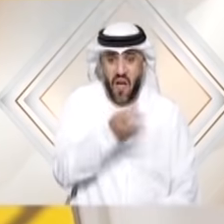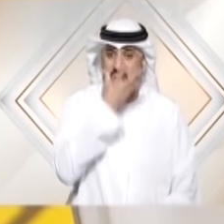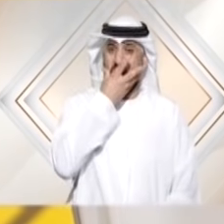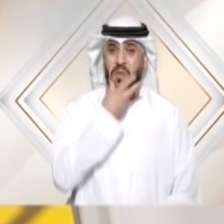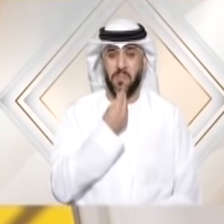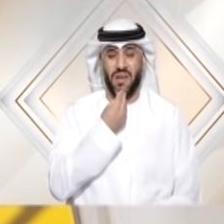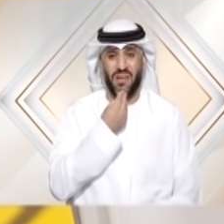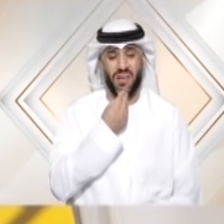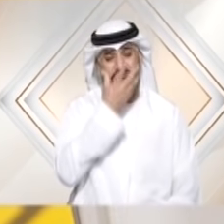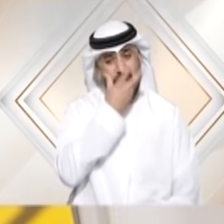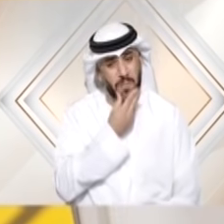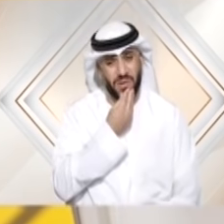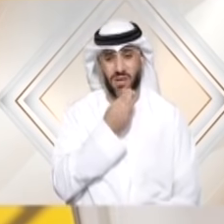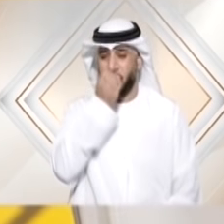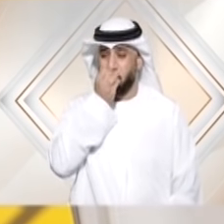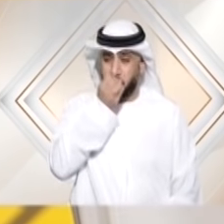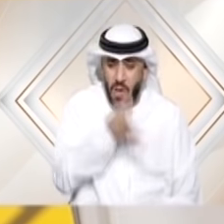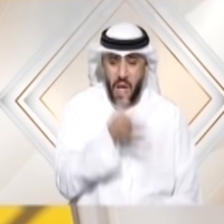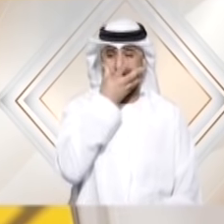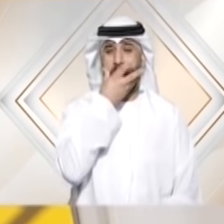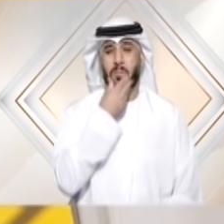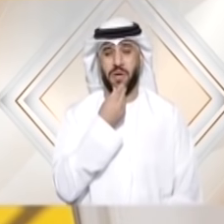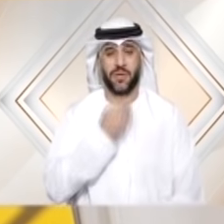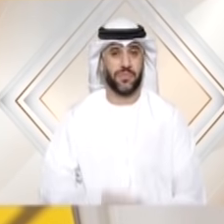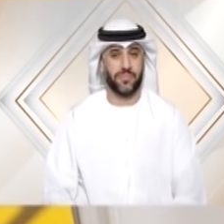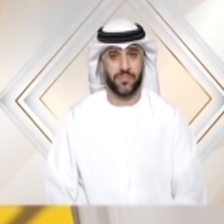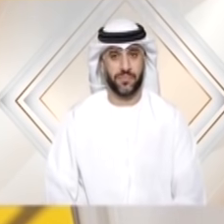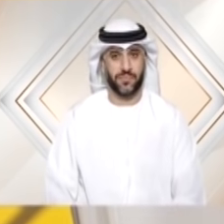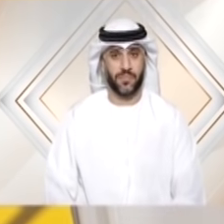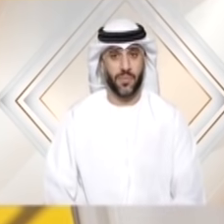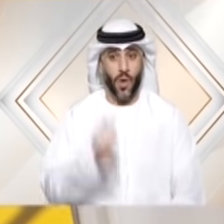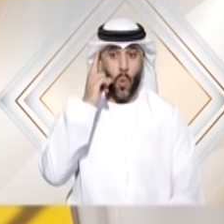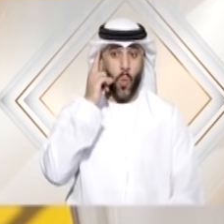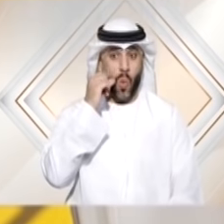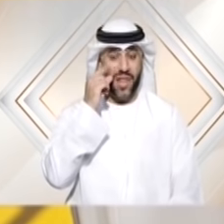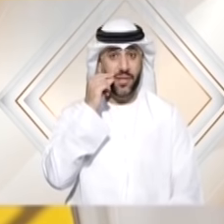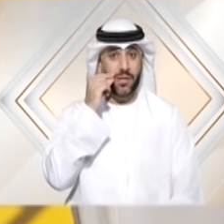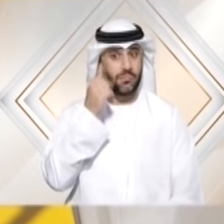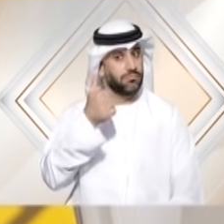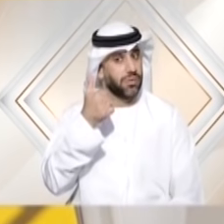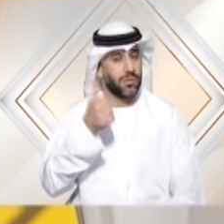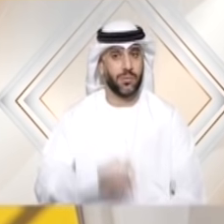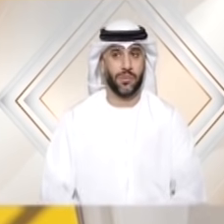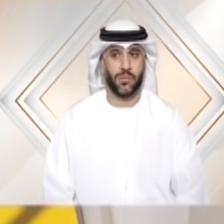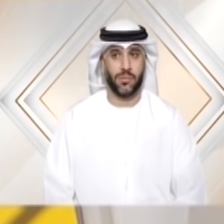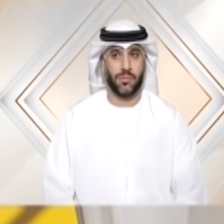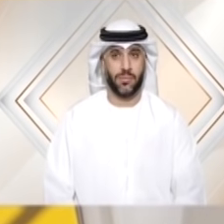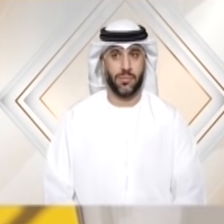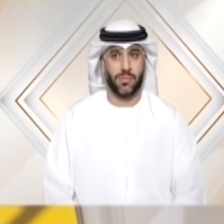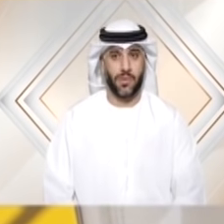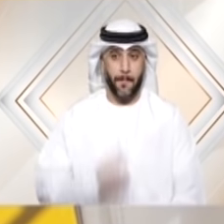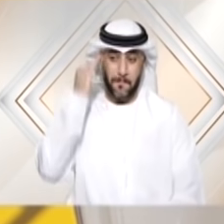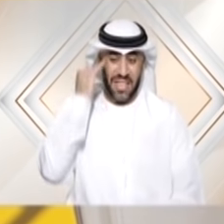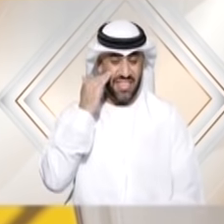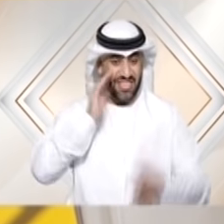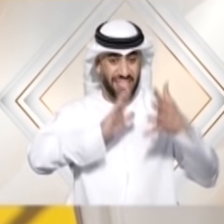شيخ استرها، إيه. فهم دائما يقيسون رجولة الرجل، يقيسون رجولة الرجل إنه يدوس على